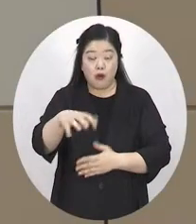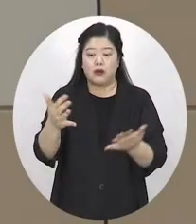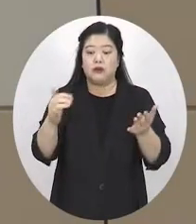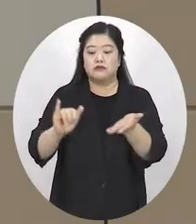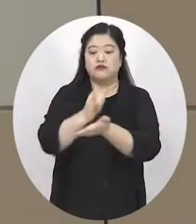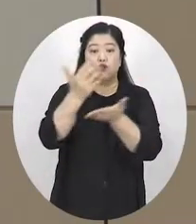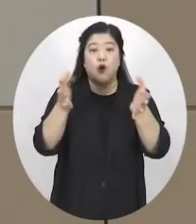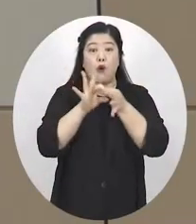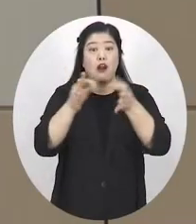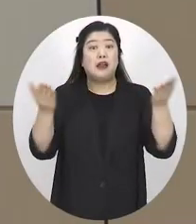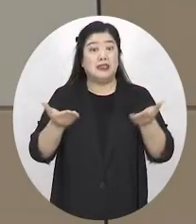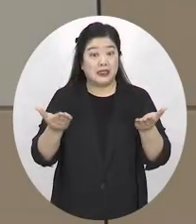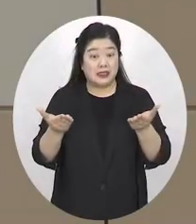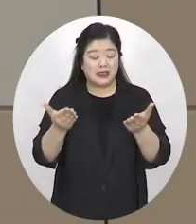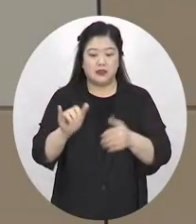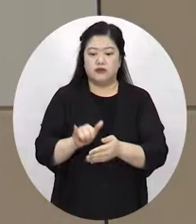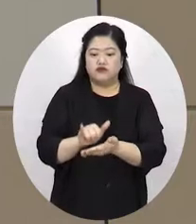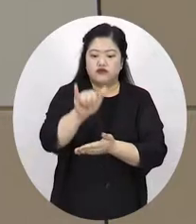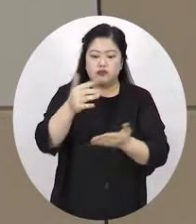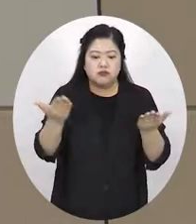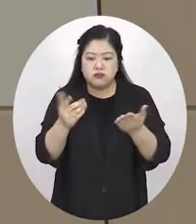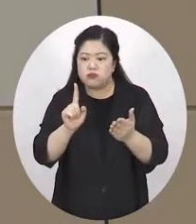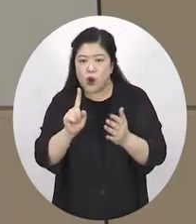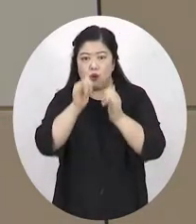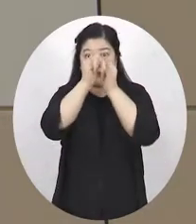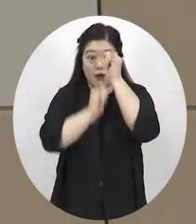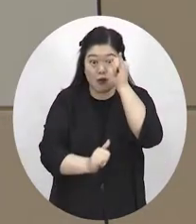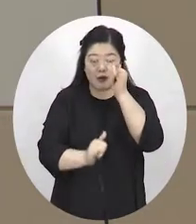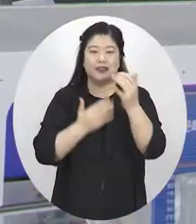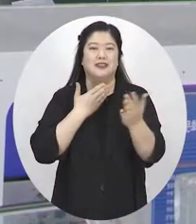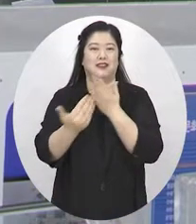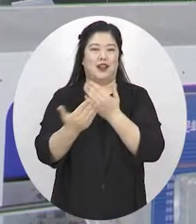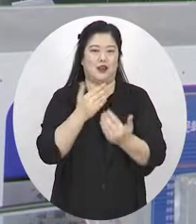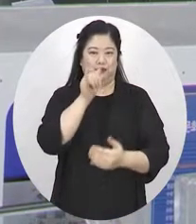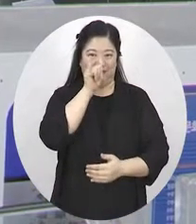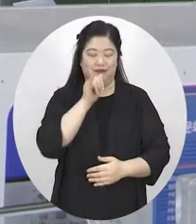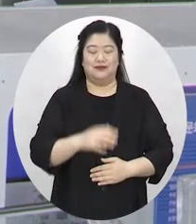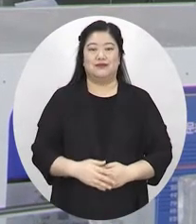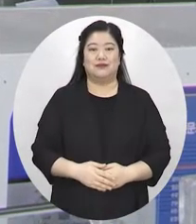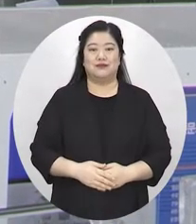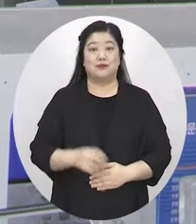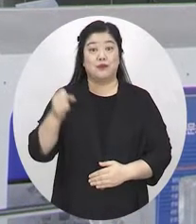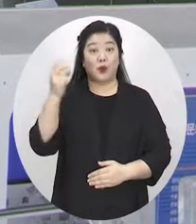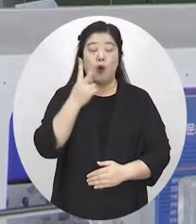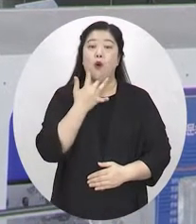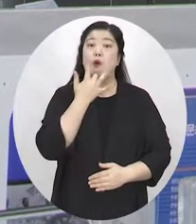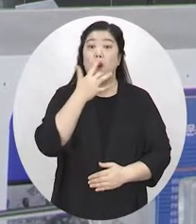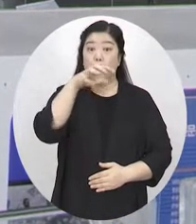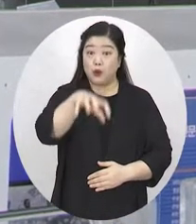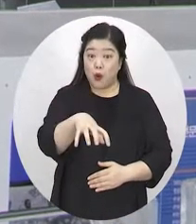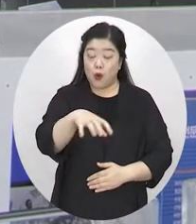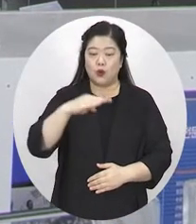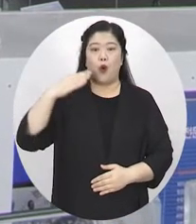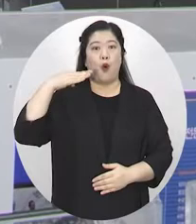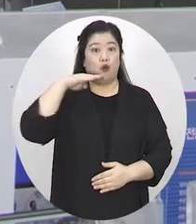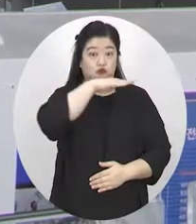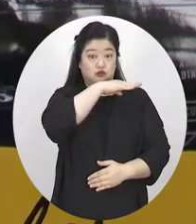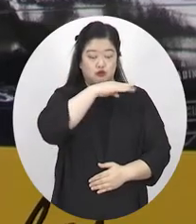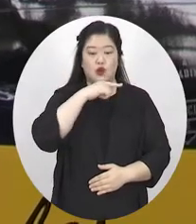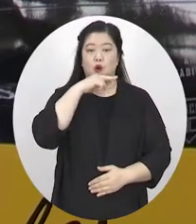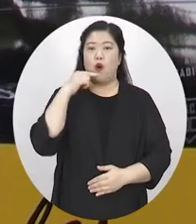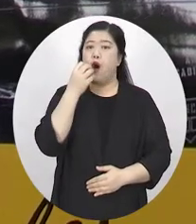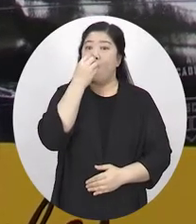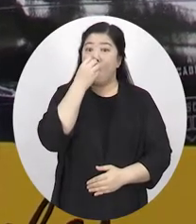국립항공박물관에서 항공진로체험 프로그램인 기내훈련체험과 항공역사관 투어를 진행합니다. 또